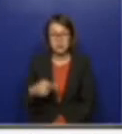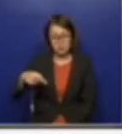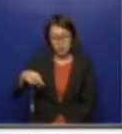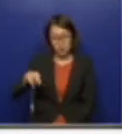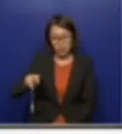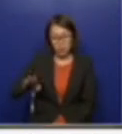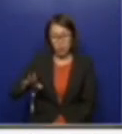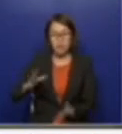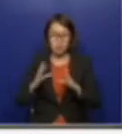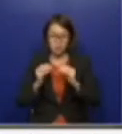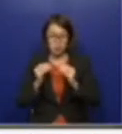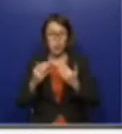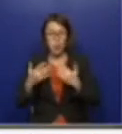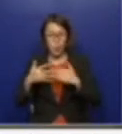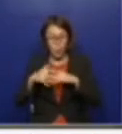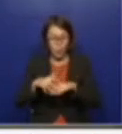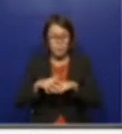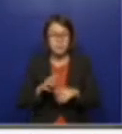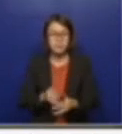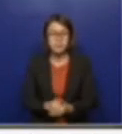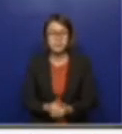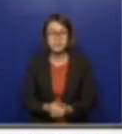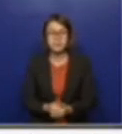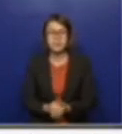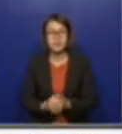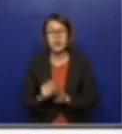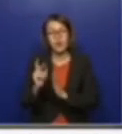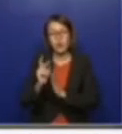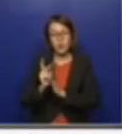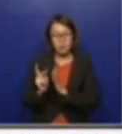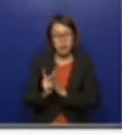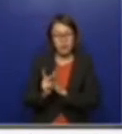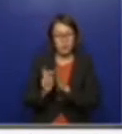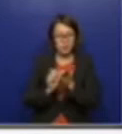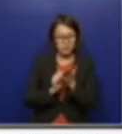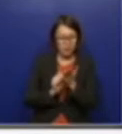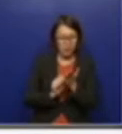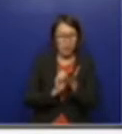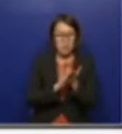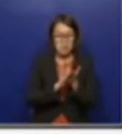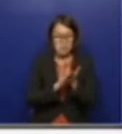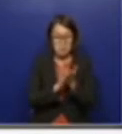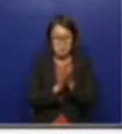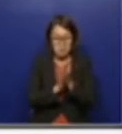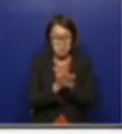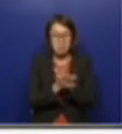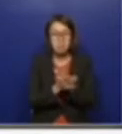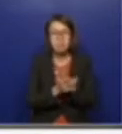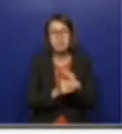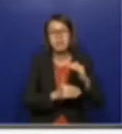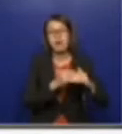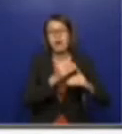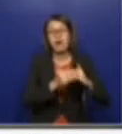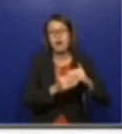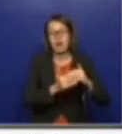วมที่อ้างเรื่องของเป็นกฎหมายเกี่ยวกับการปฏิรูปผมข้ามเรื่องนี้ไ